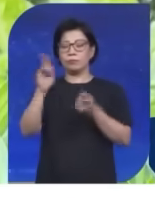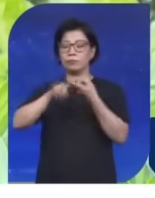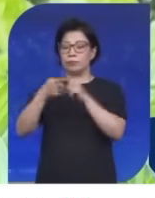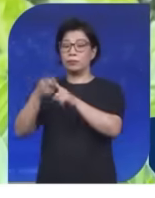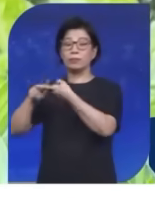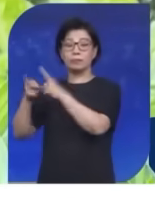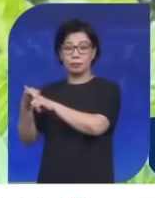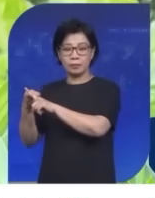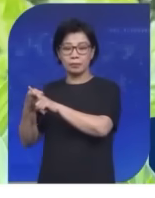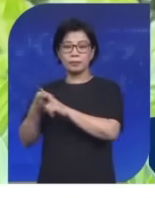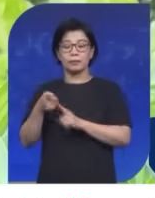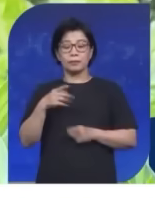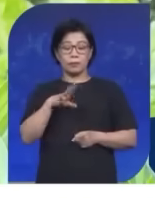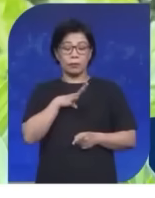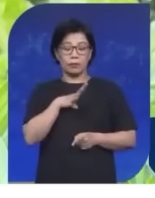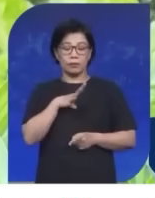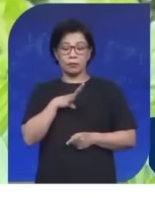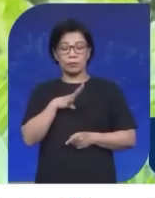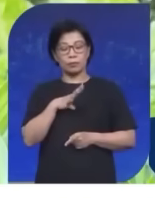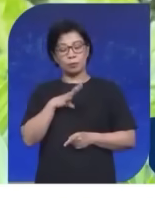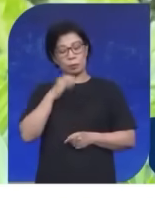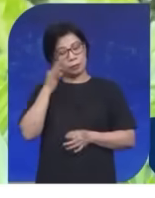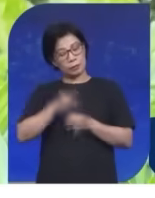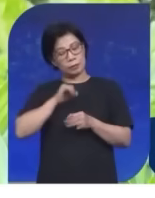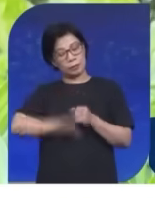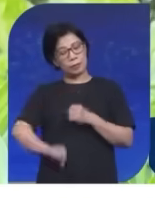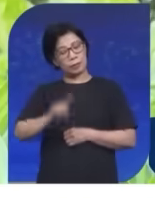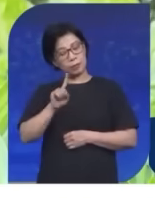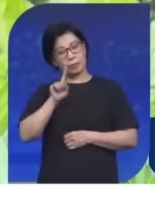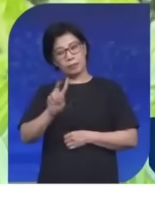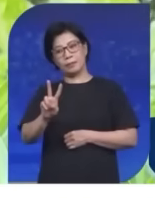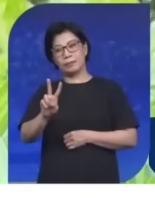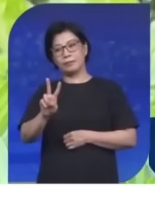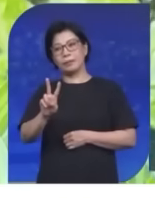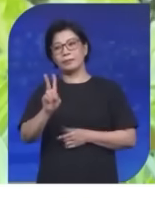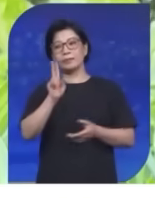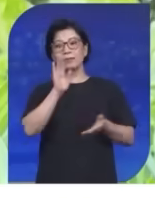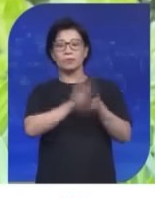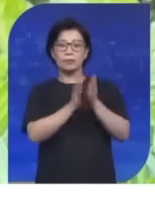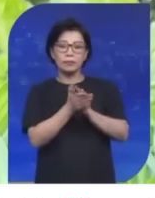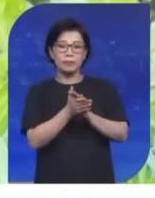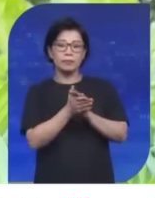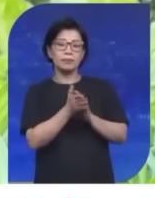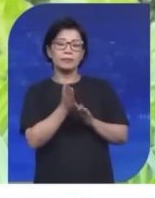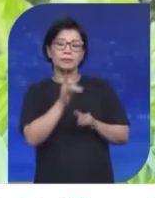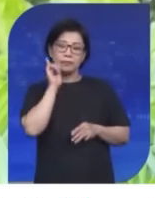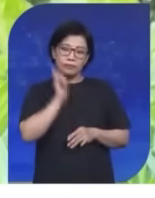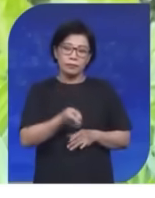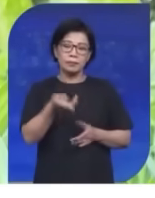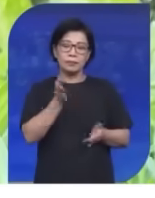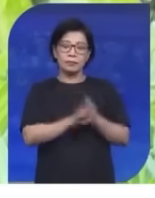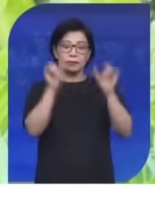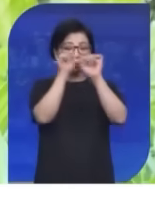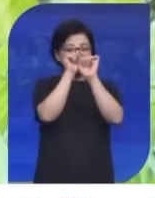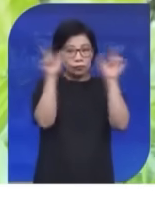Do đó, người quyết định số con và người quyết định là sẽ sinh hai con hay không chính là các cặp vợ chồng. Do đó thì các cặp vợ chồng phải có được cái nhận thức